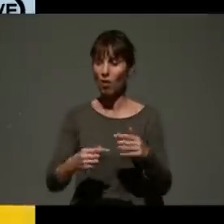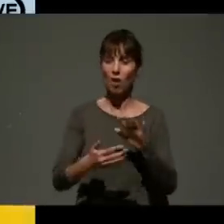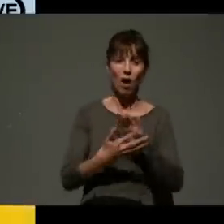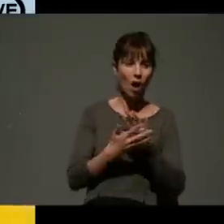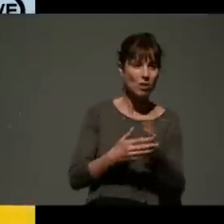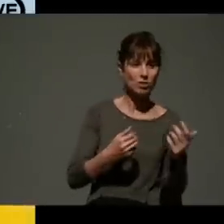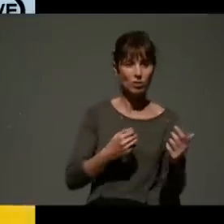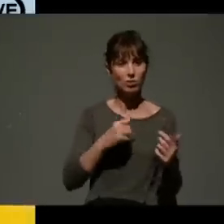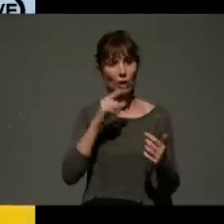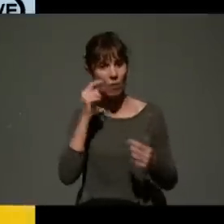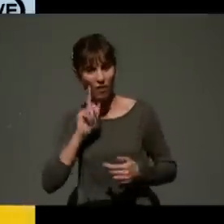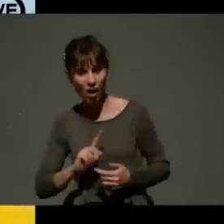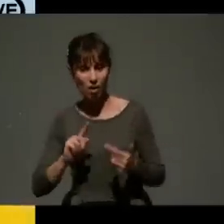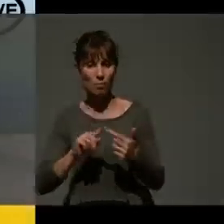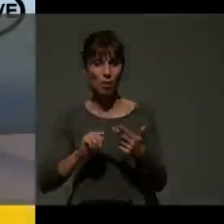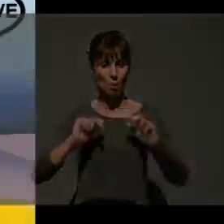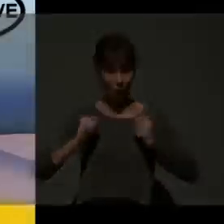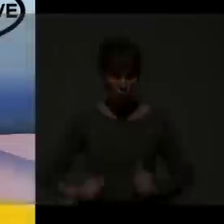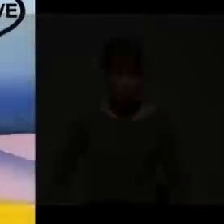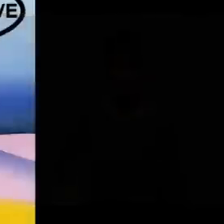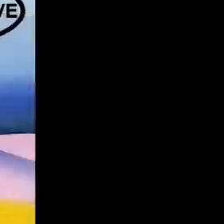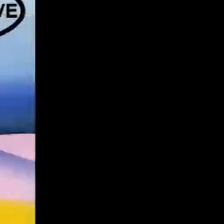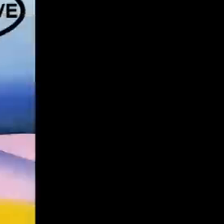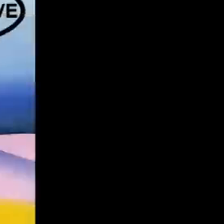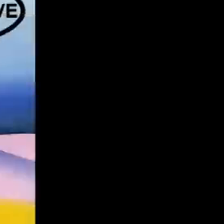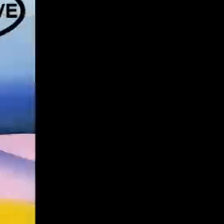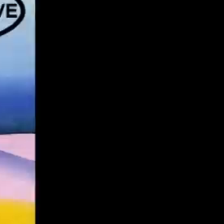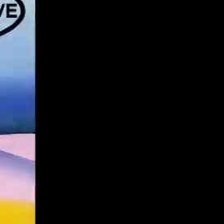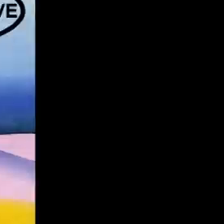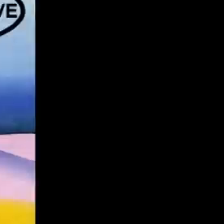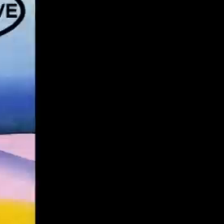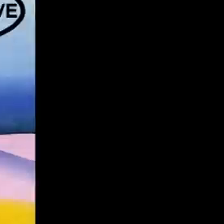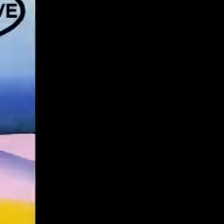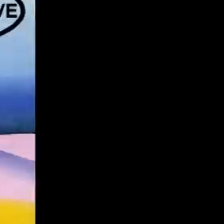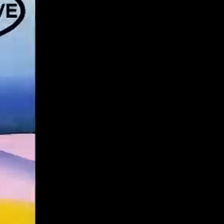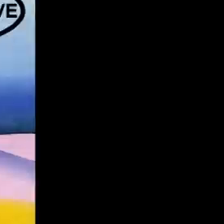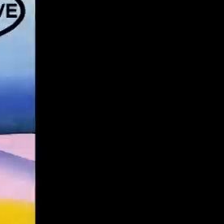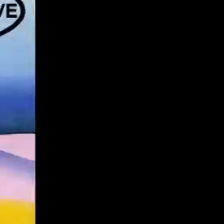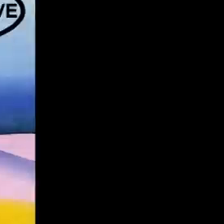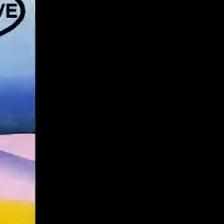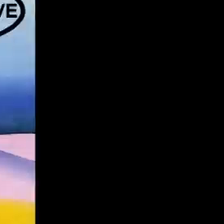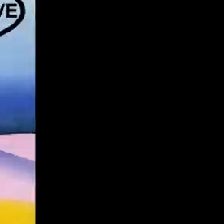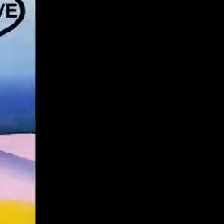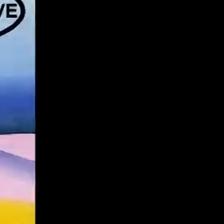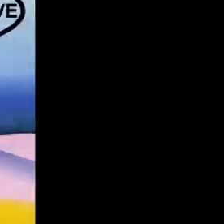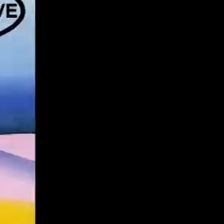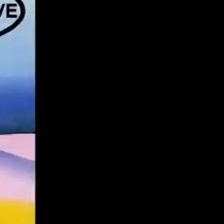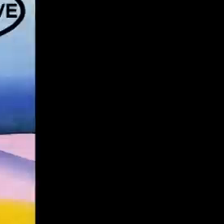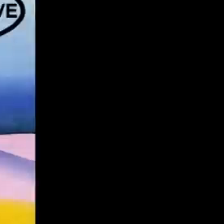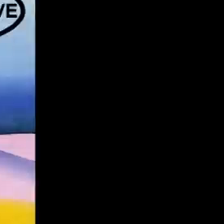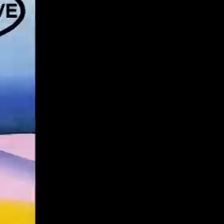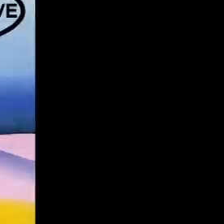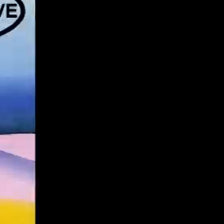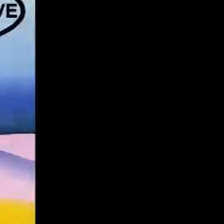morphologie, la spécialité sportive, le type d'entraînement, donc les conseils qui vont être donnés, le type de geste réalisé,